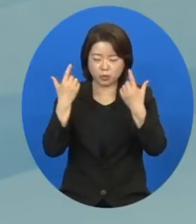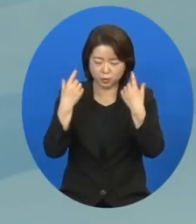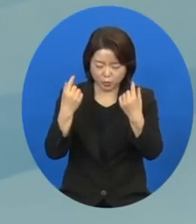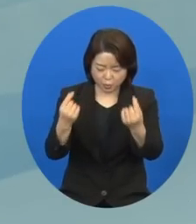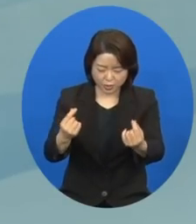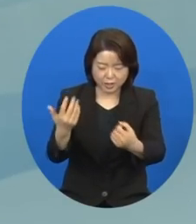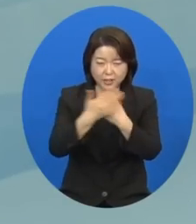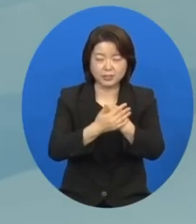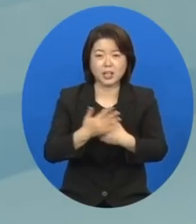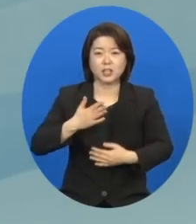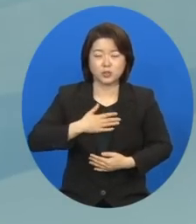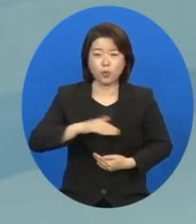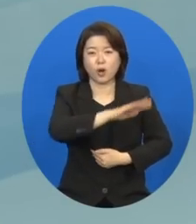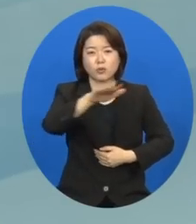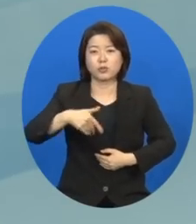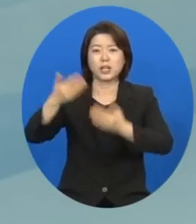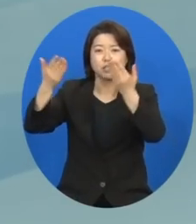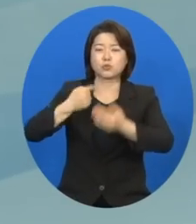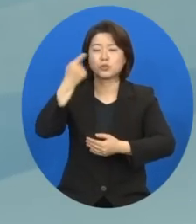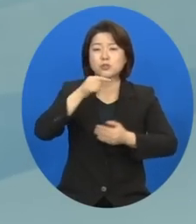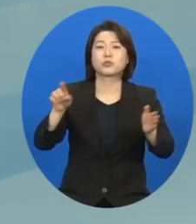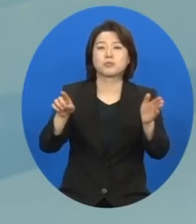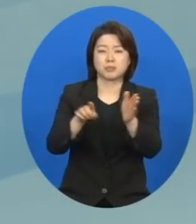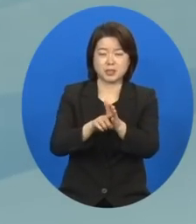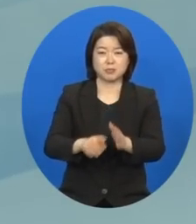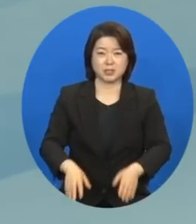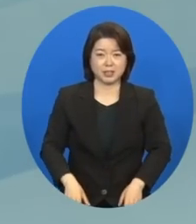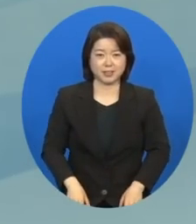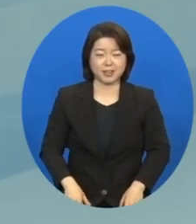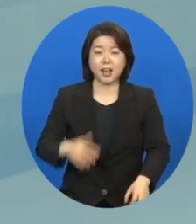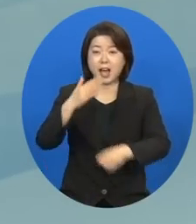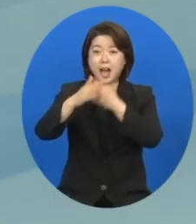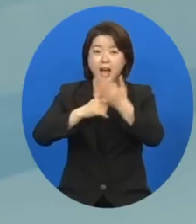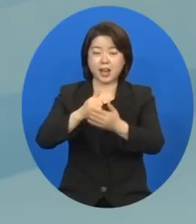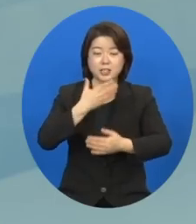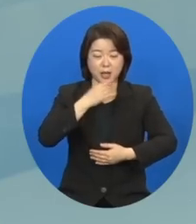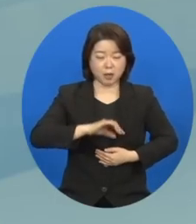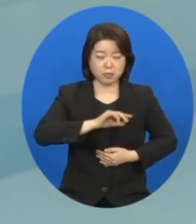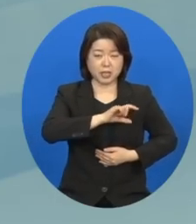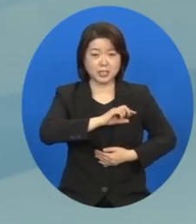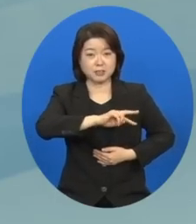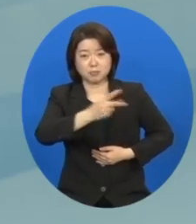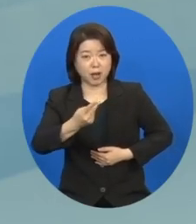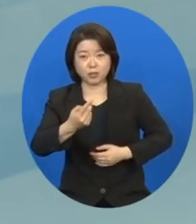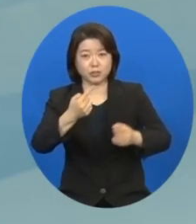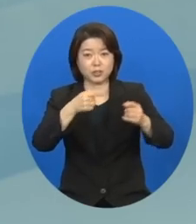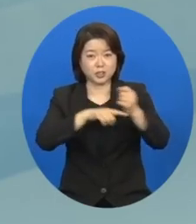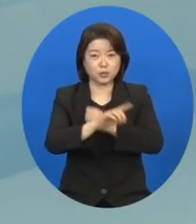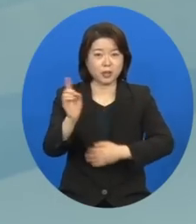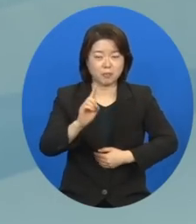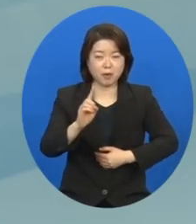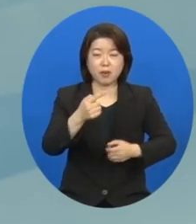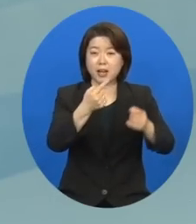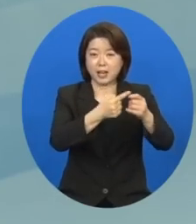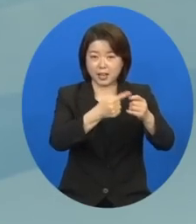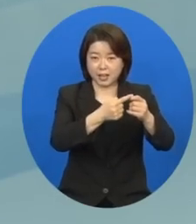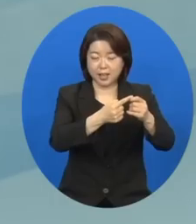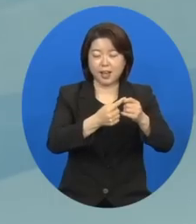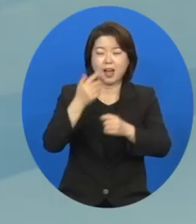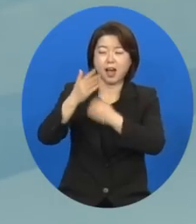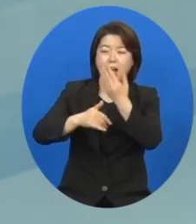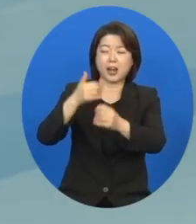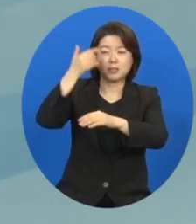저와 여러분들에게 주실 줄로 믿습니다. 하나님께서 아브라함의 이름을 바꾸신 이유 뭐라고요? 첫 번째, 하나님의 계획은, 하나님의